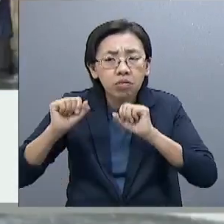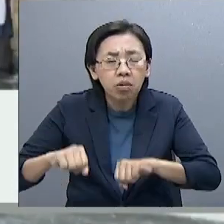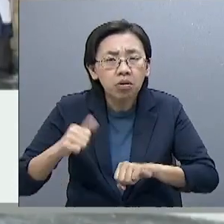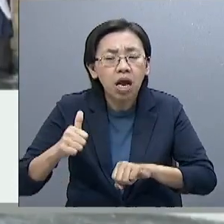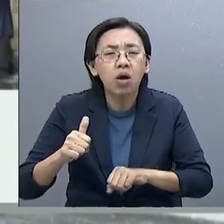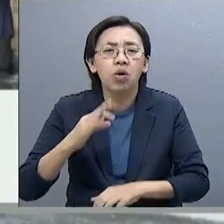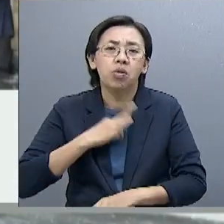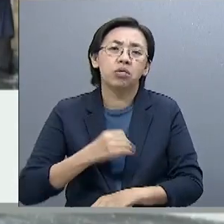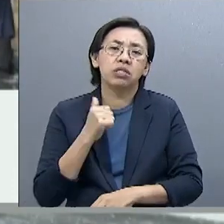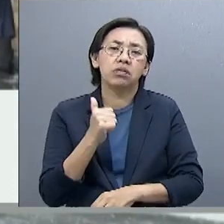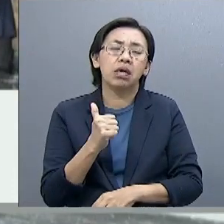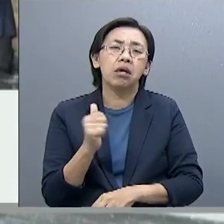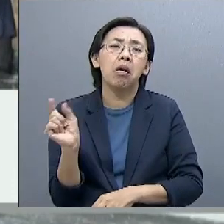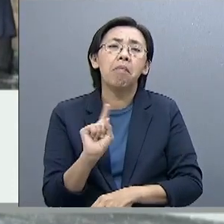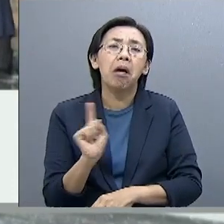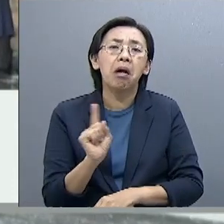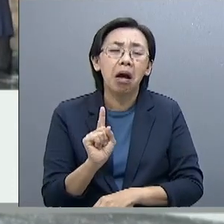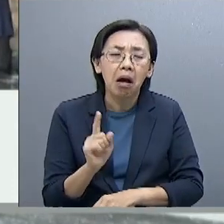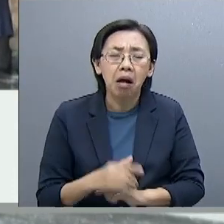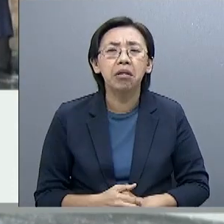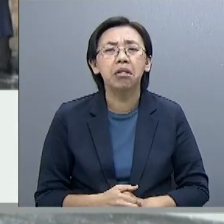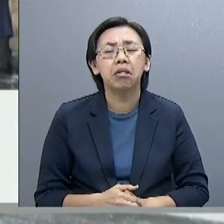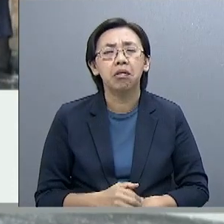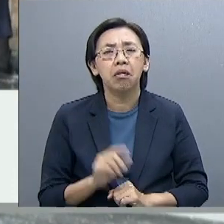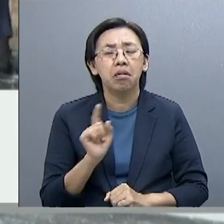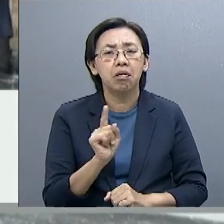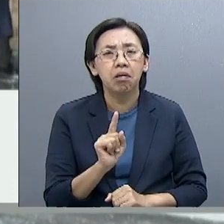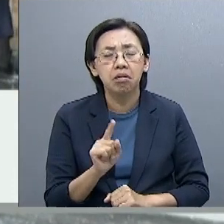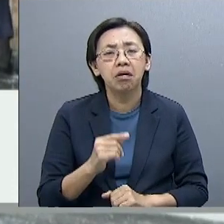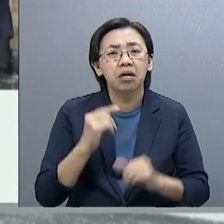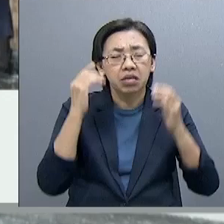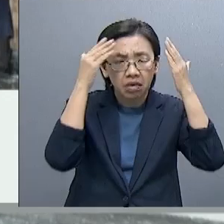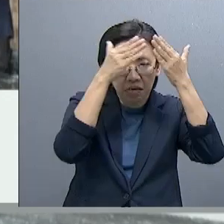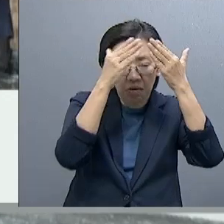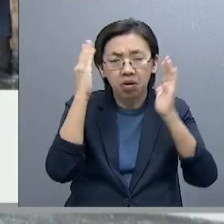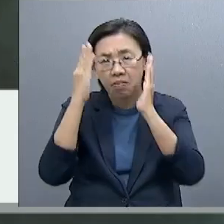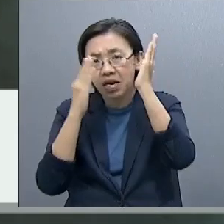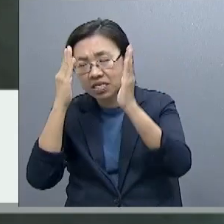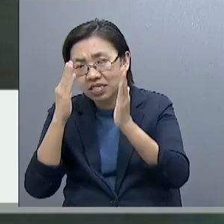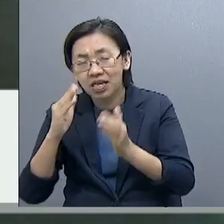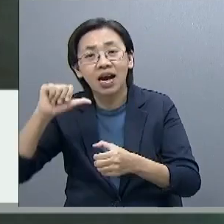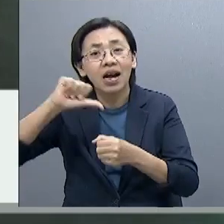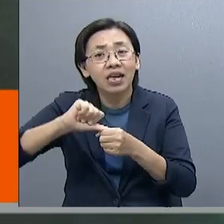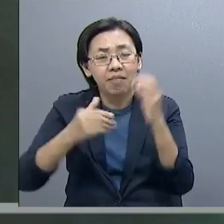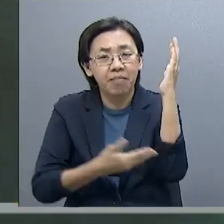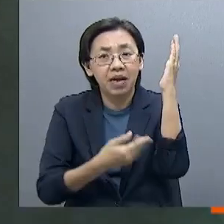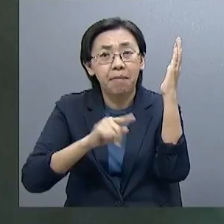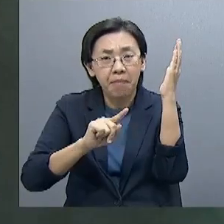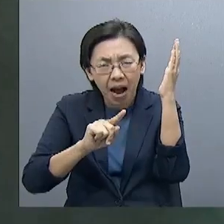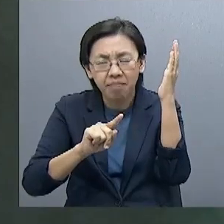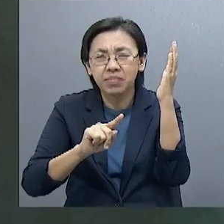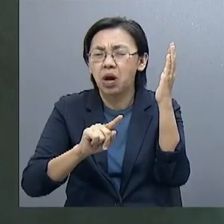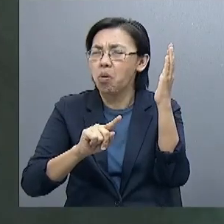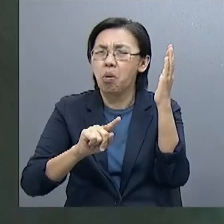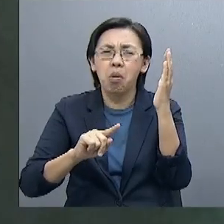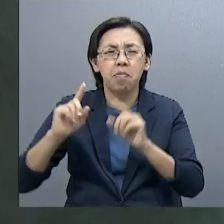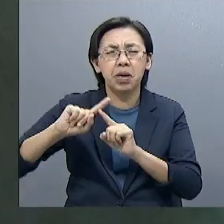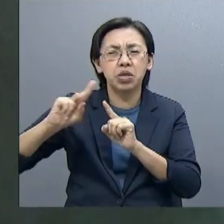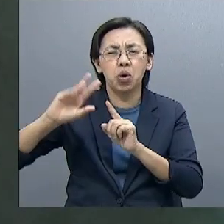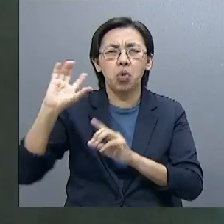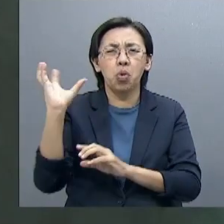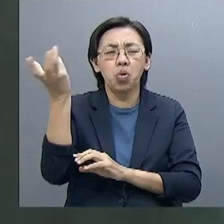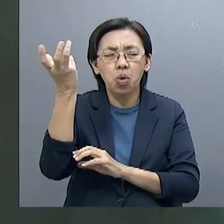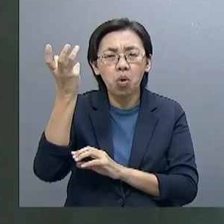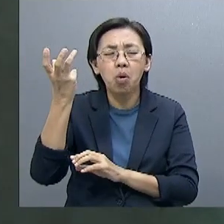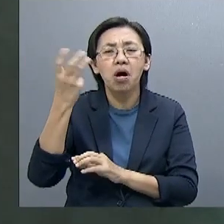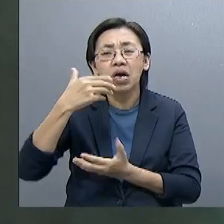องดีที่เกิดขึ้นจากเรื่องร้ายเนื่องจากว่าทั้งสองประเทศต่างก็เป็นผู้ส่งออกน้ำมันปาล์มรายใหญ่ที่สุดของโลกกำลังจะได้รับ